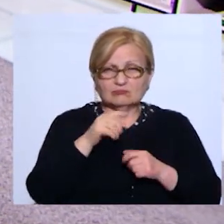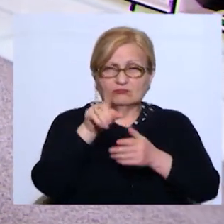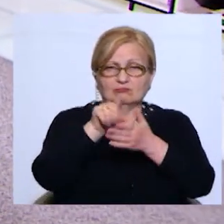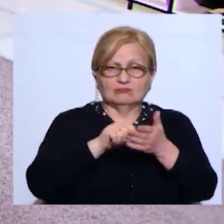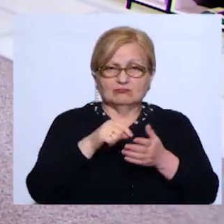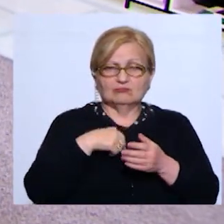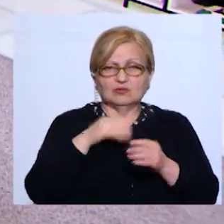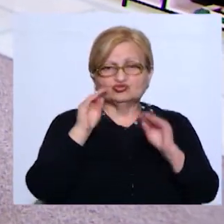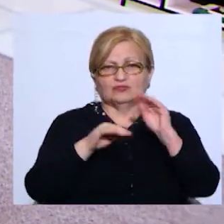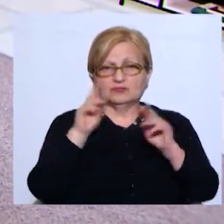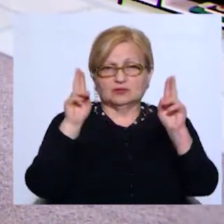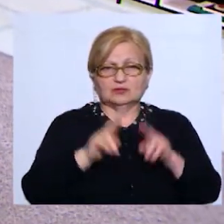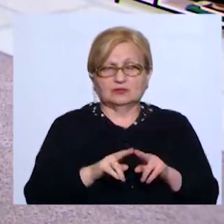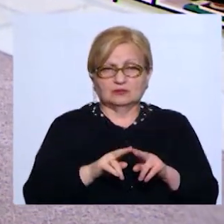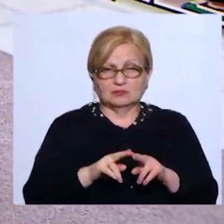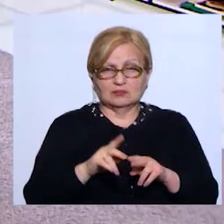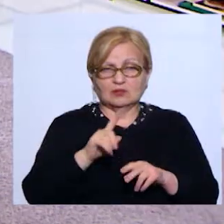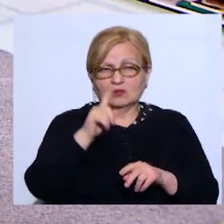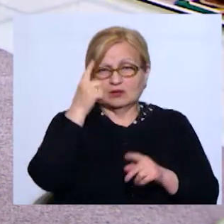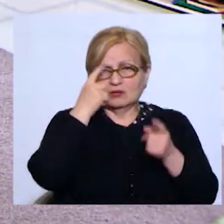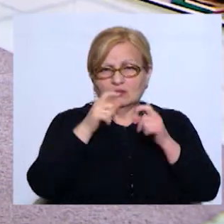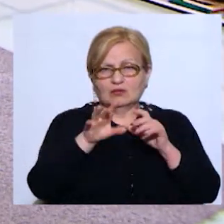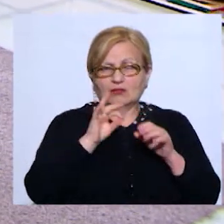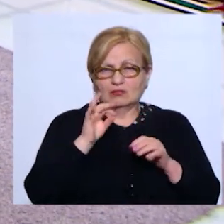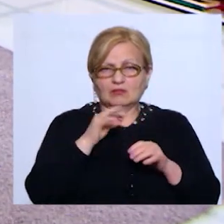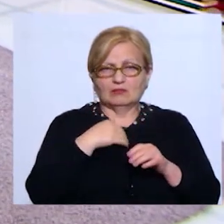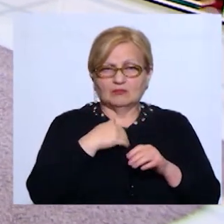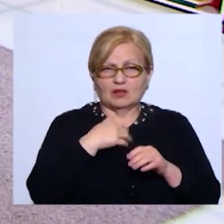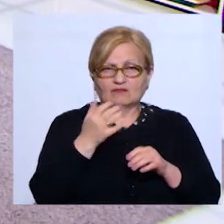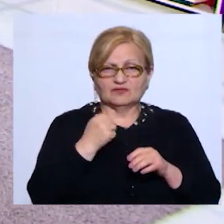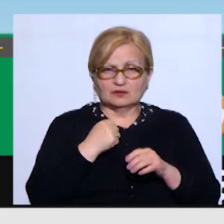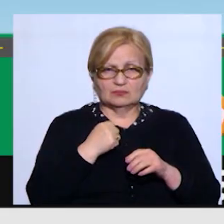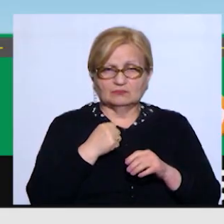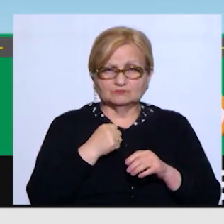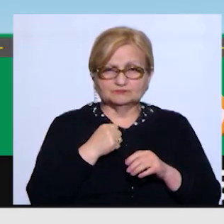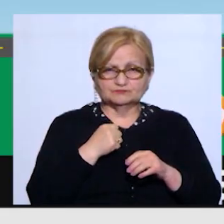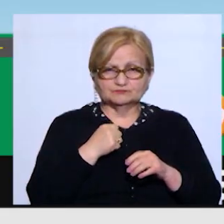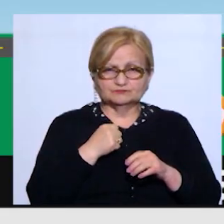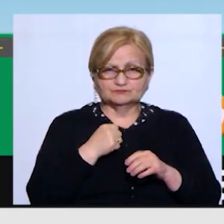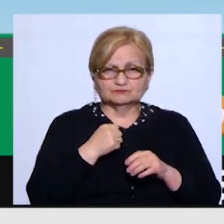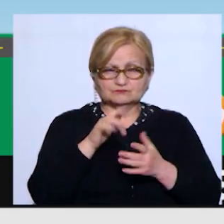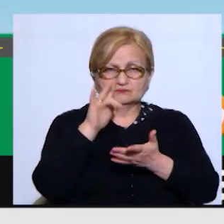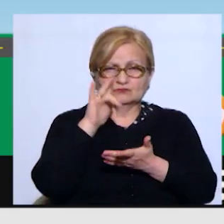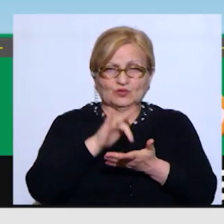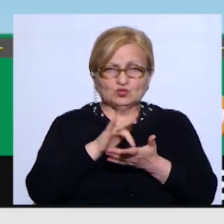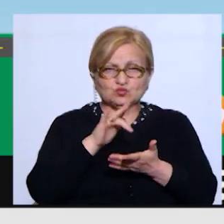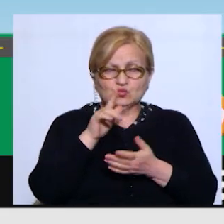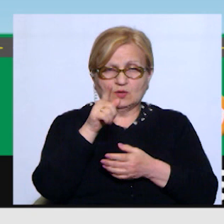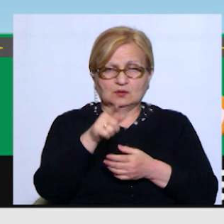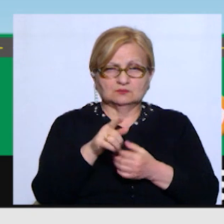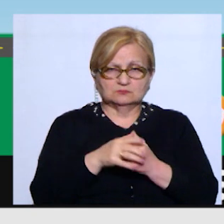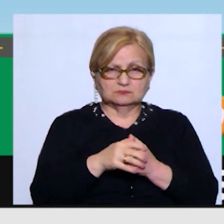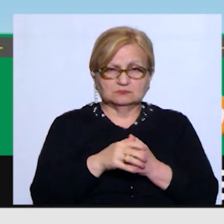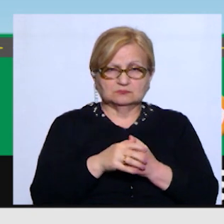და შევადგინო ფორმულა. ხა ინფორმაცია როგორ ამოვკრიფო? ერთ ვთქვათ, ავიღებ ამას. აი ეს, ავიღე შუა წერტილი, აი